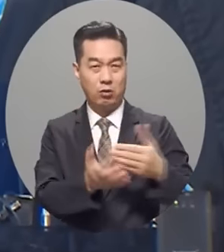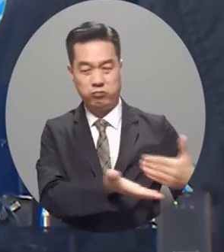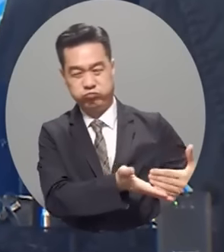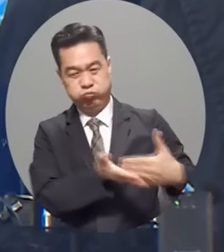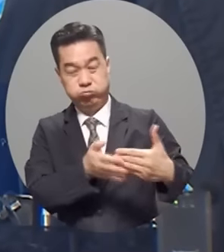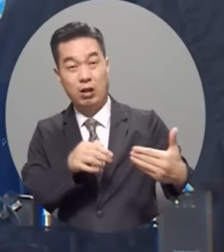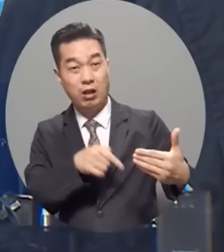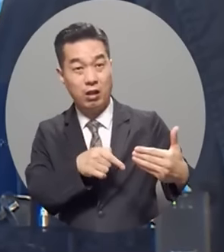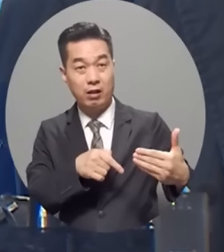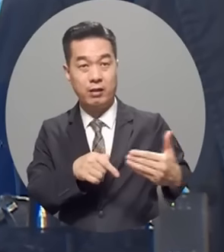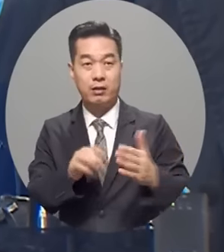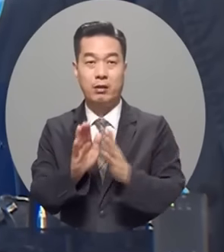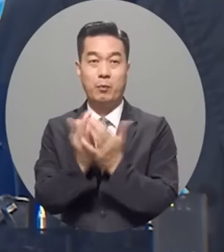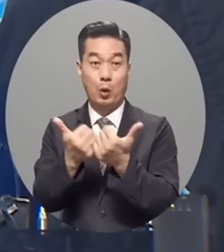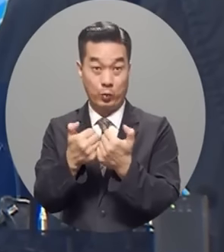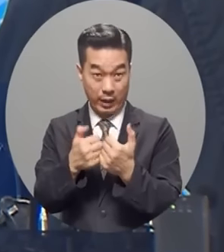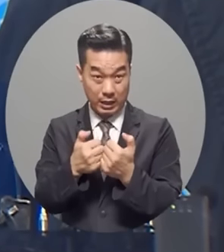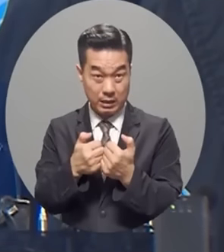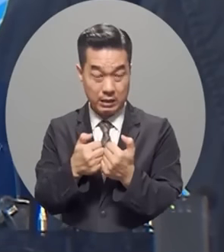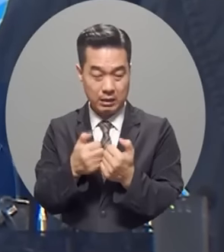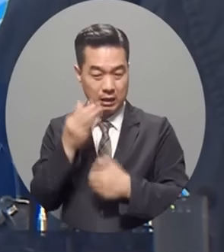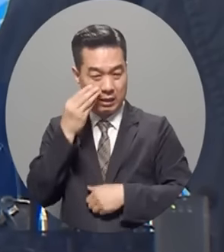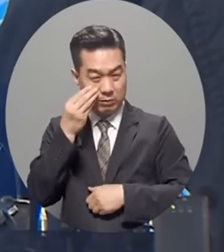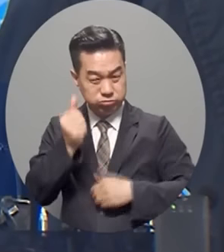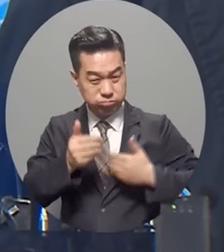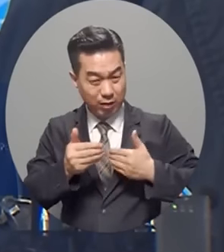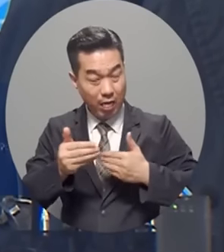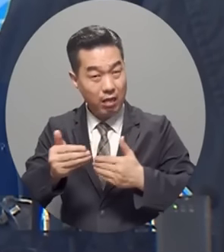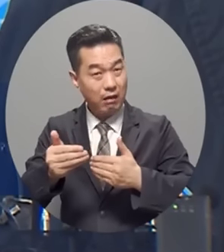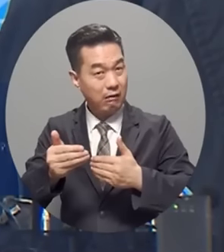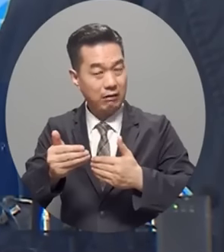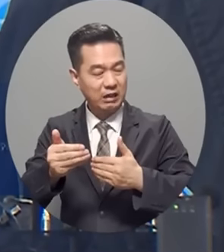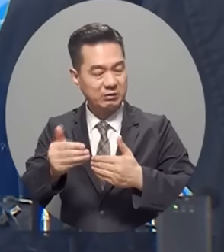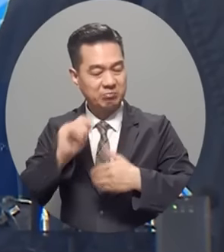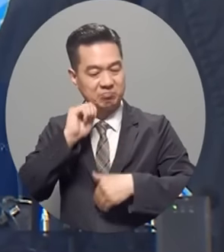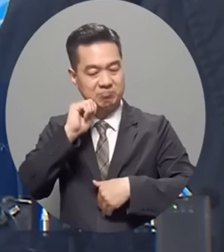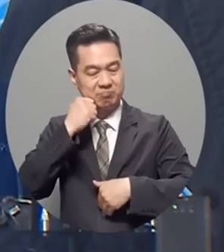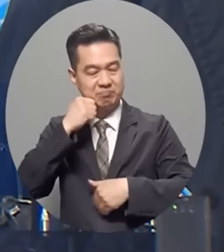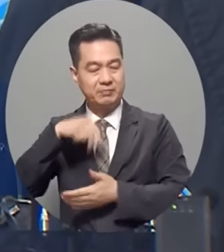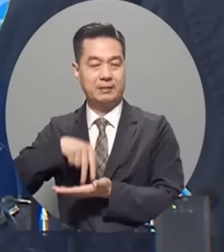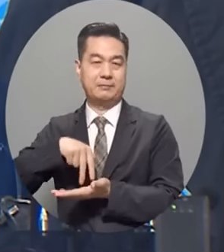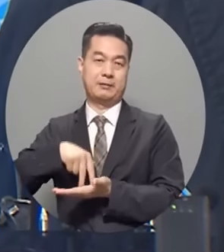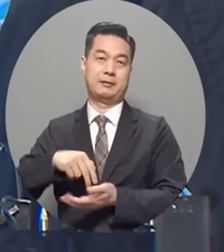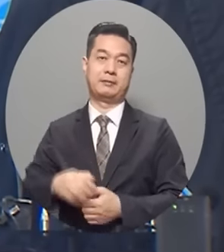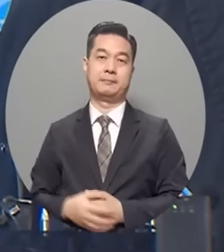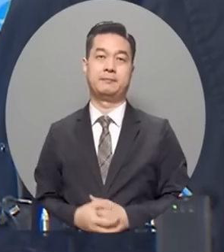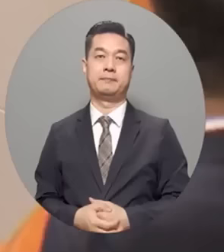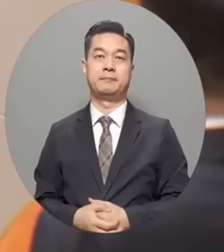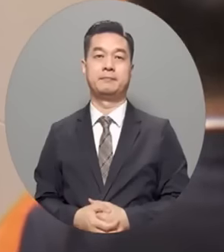때에는 본회의를 원만하게 개최하는 것이 어렵다고 저희는 판단을 하고 있고요.